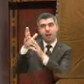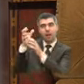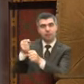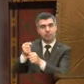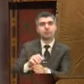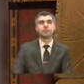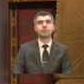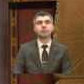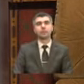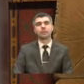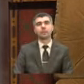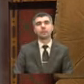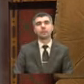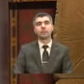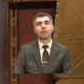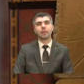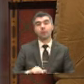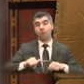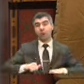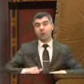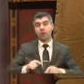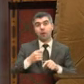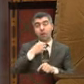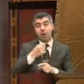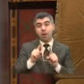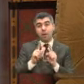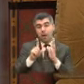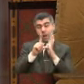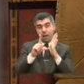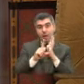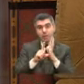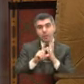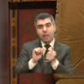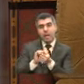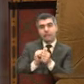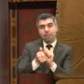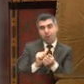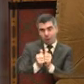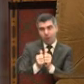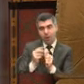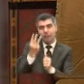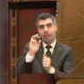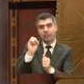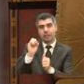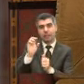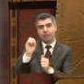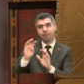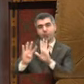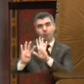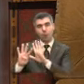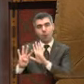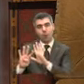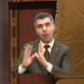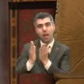السادس نصره الله. السيد الوزير، إن قانون التربية البدنية والرياضة 30/09 في المادة 2 نص